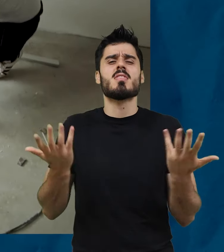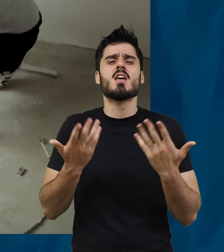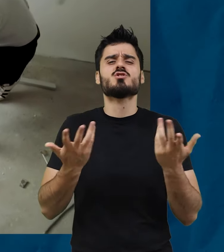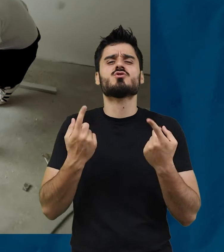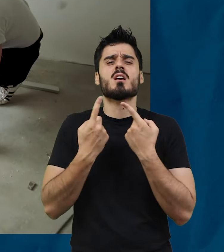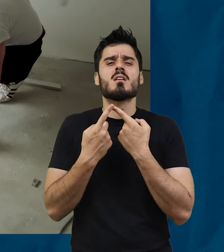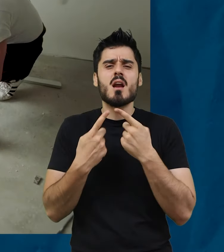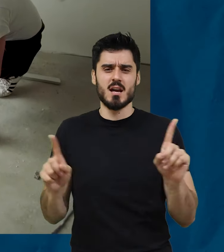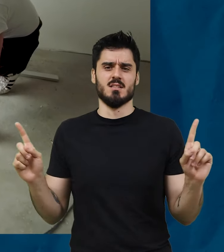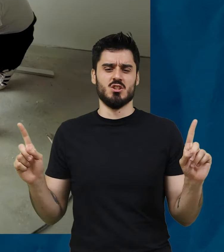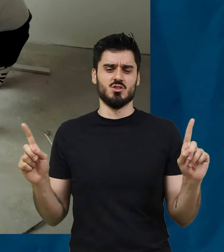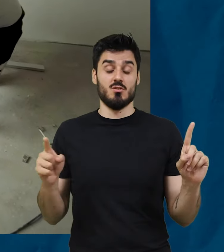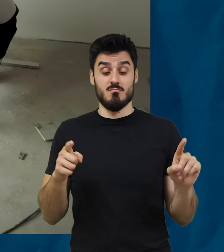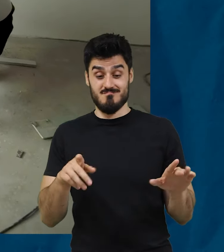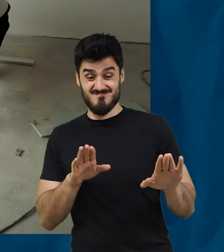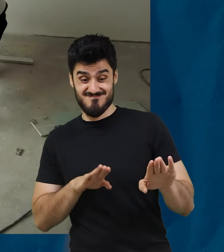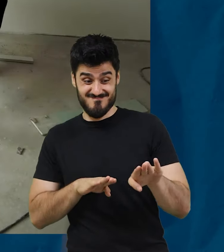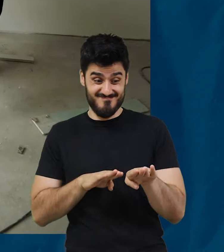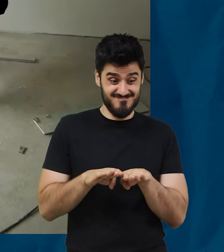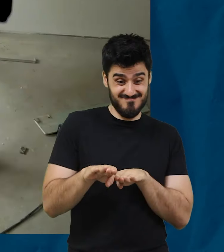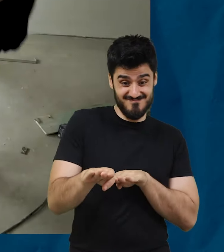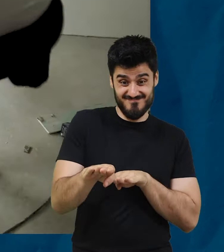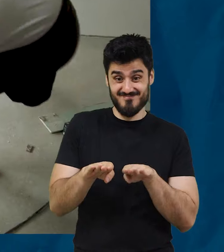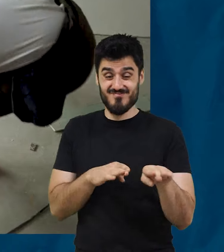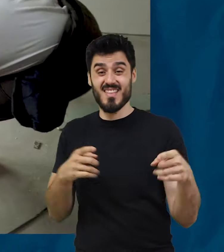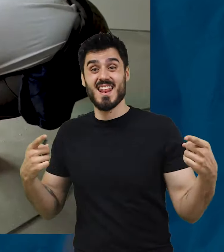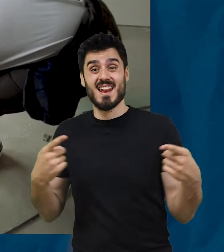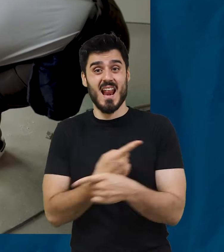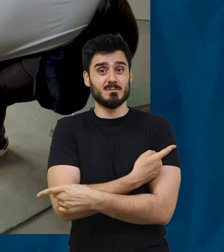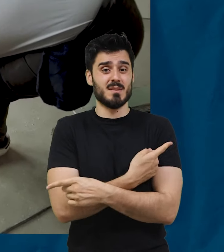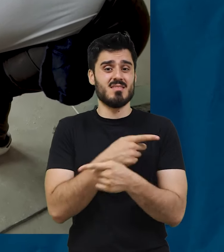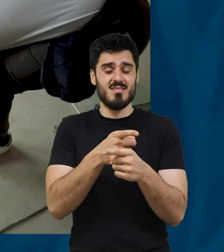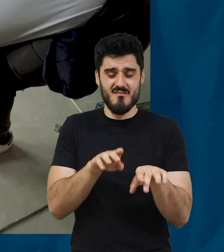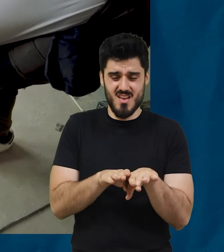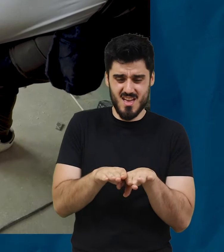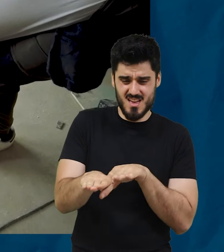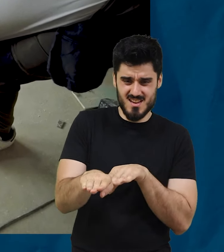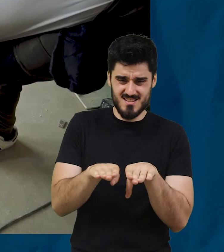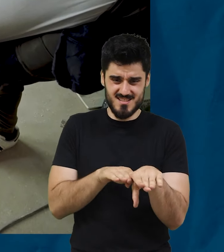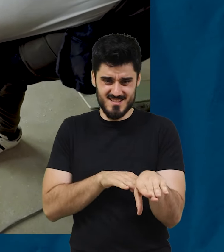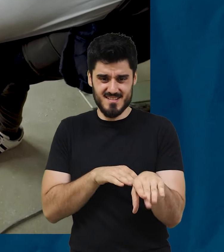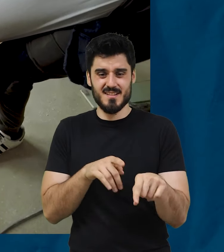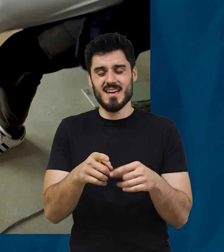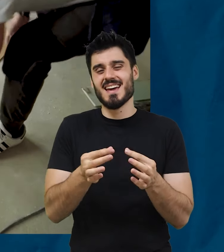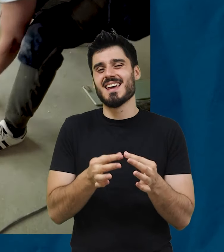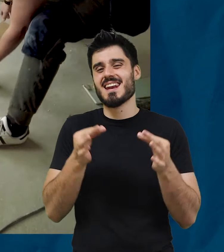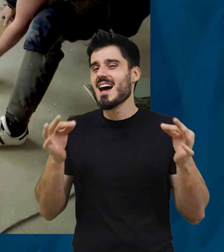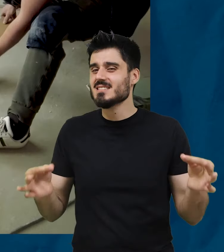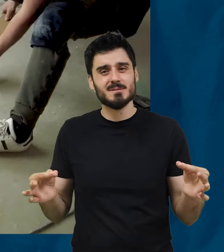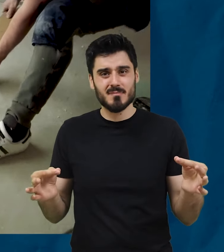по-различно. С разминаване по определен от мен размер,